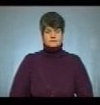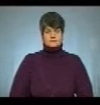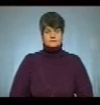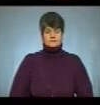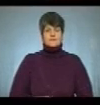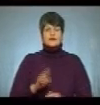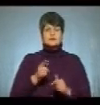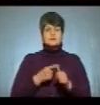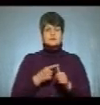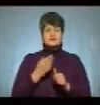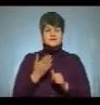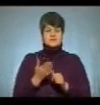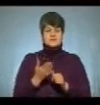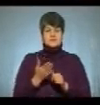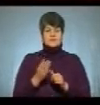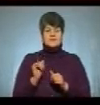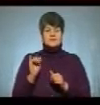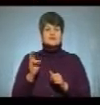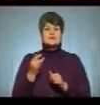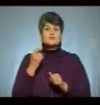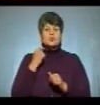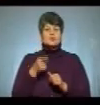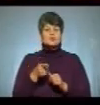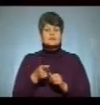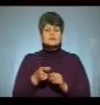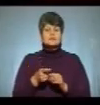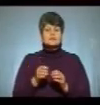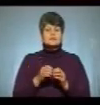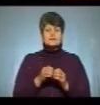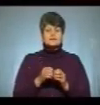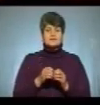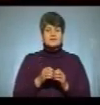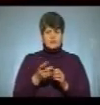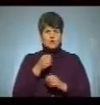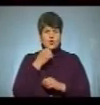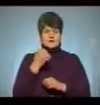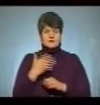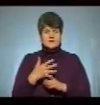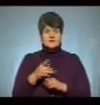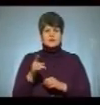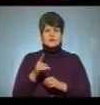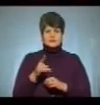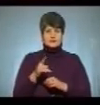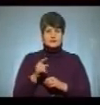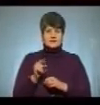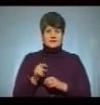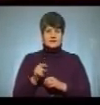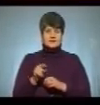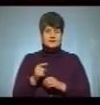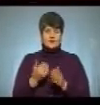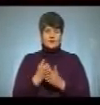Як мене звати? Діанка, скільки ви дурочки? Десь. Десь така дорослі, так? А що ти вже на своїй сестру за нового